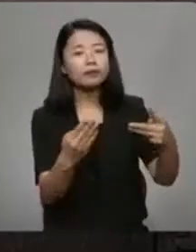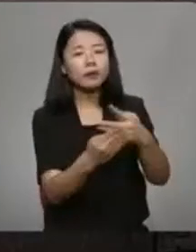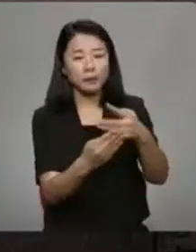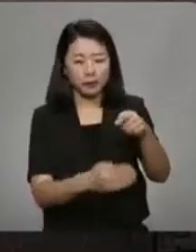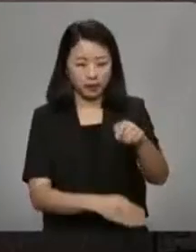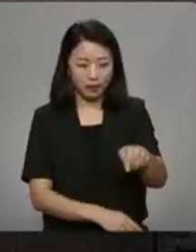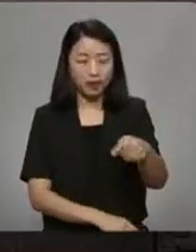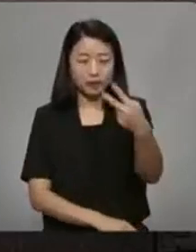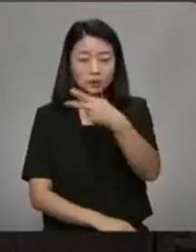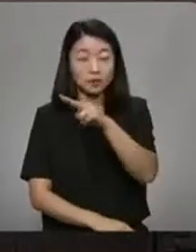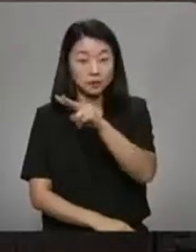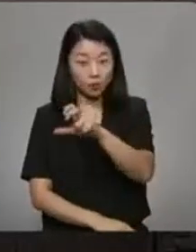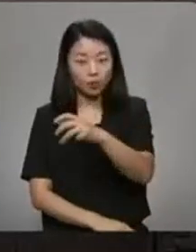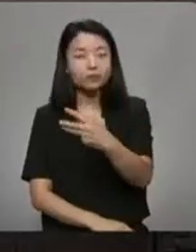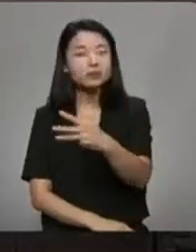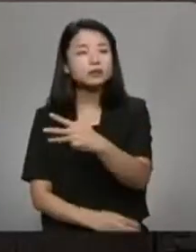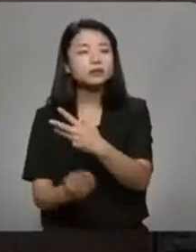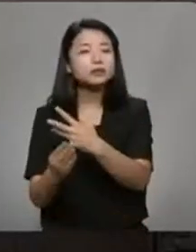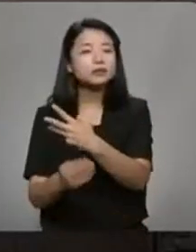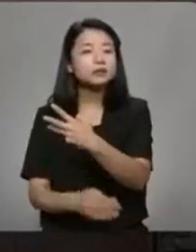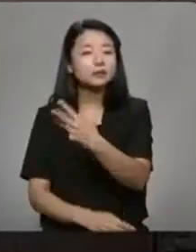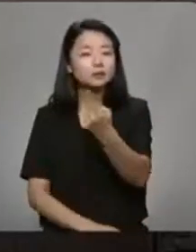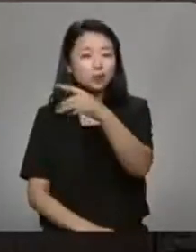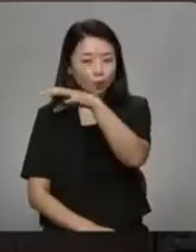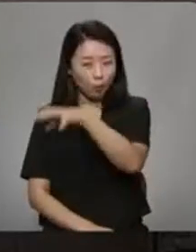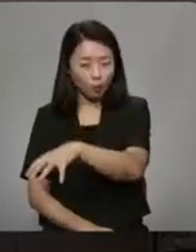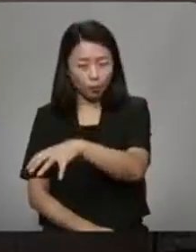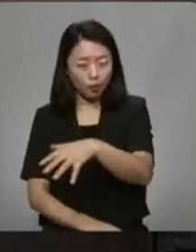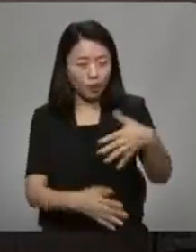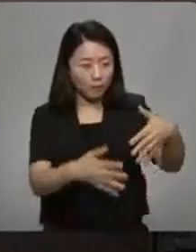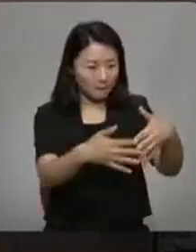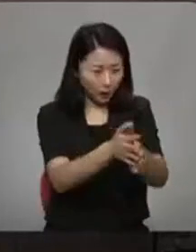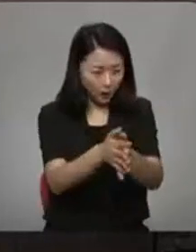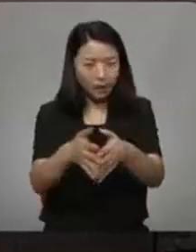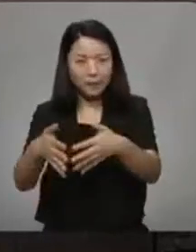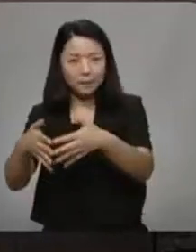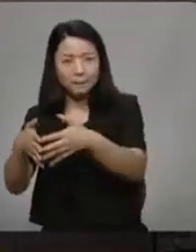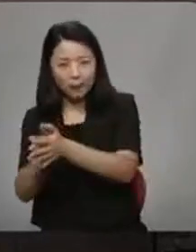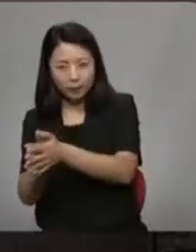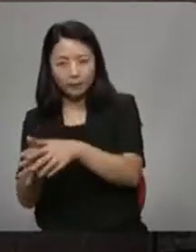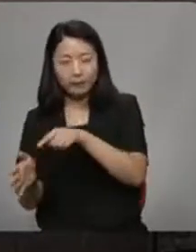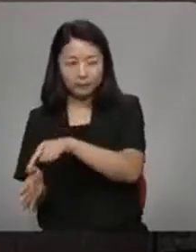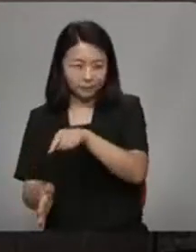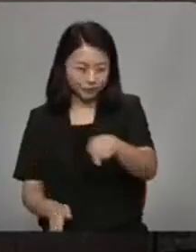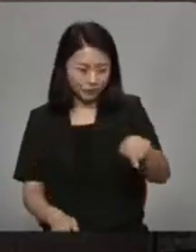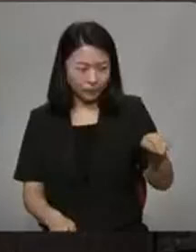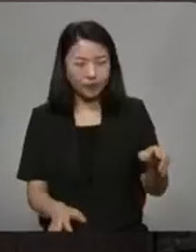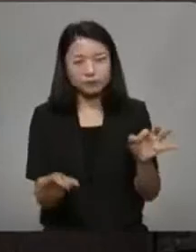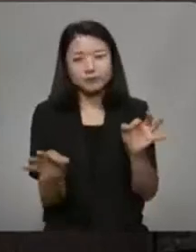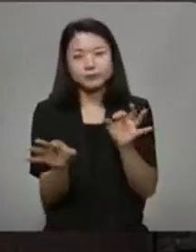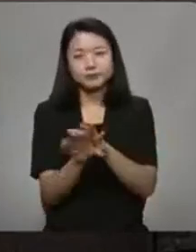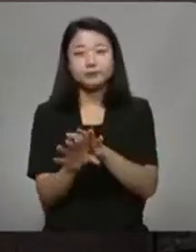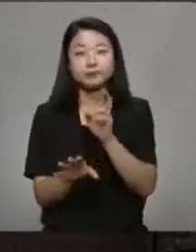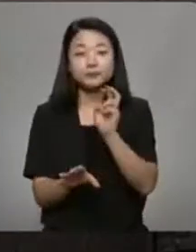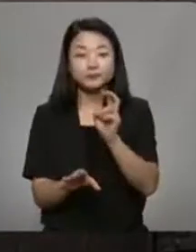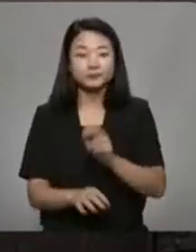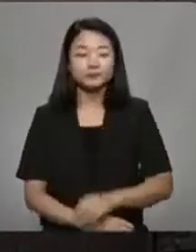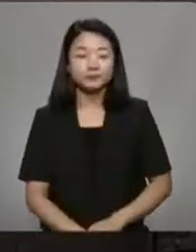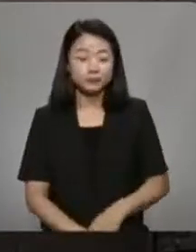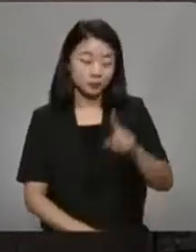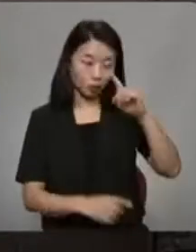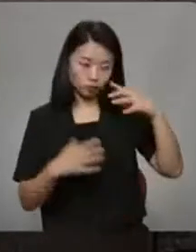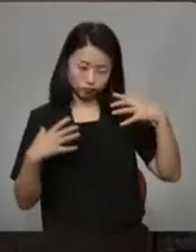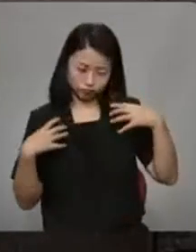태백장성광업소, 2025년에는 삼척도계광업소 순서로 석탄공사 산하 모든 탄광이 사라지게 됩니다. 이에 따라